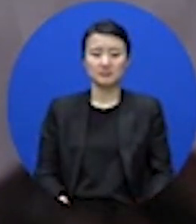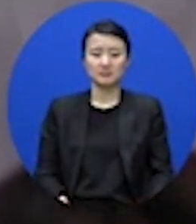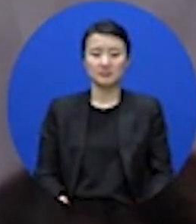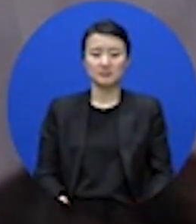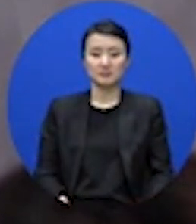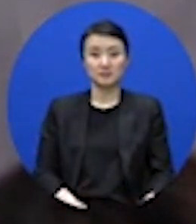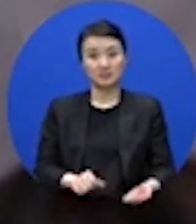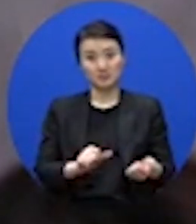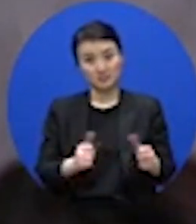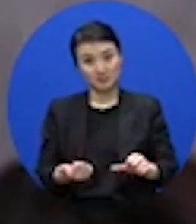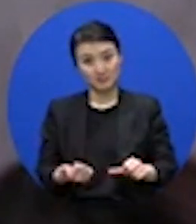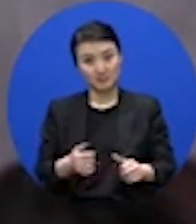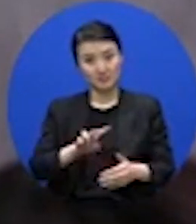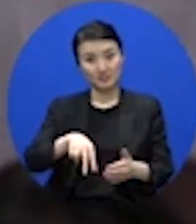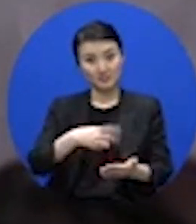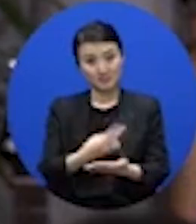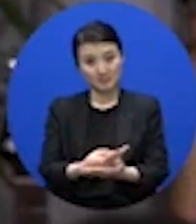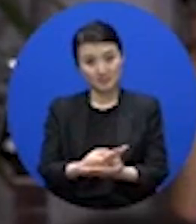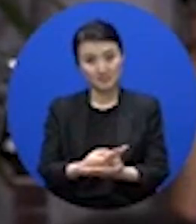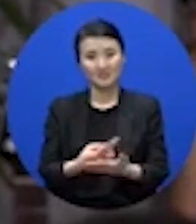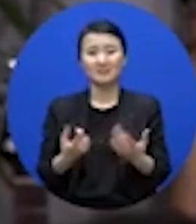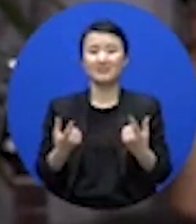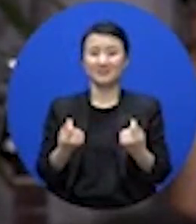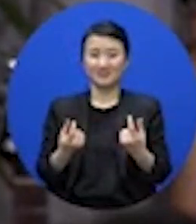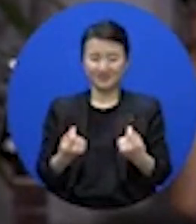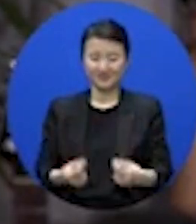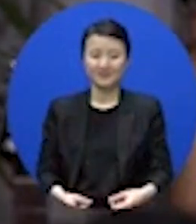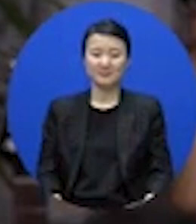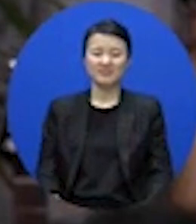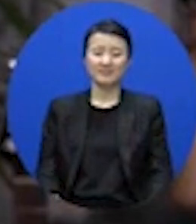아, 쓰러져요. 한 분이 죽는다.